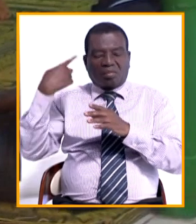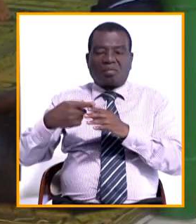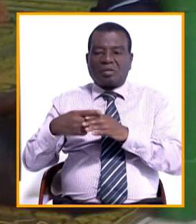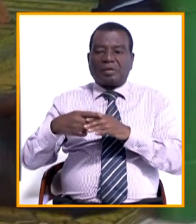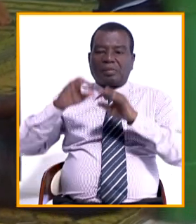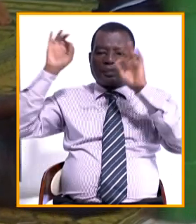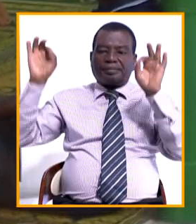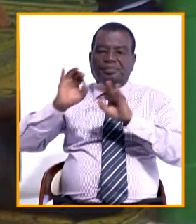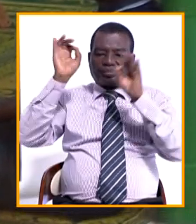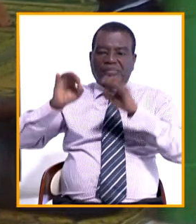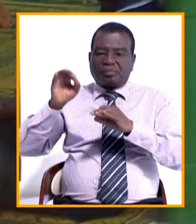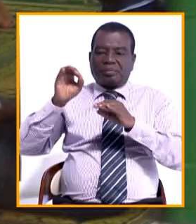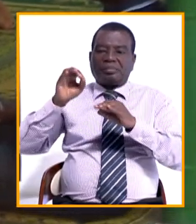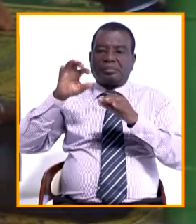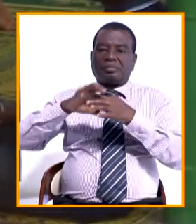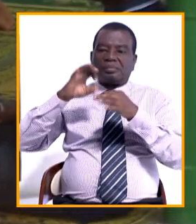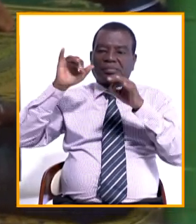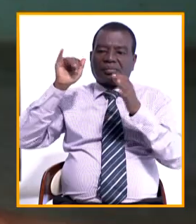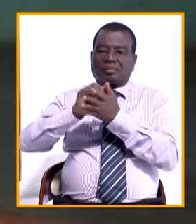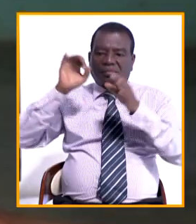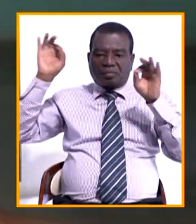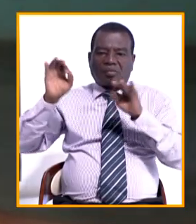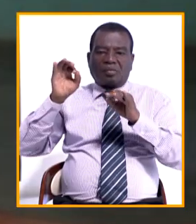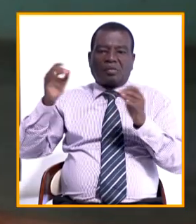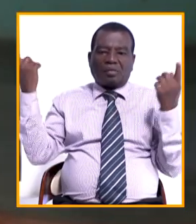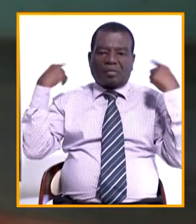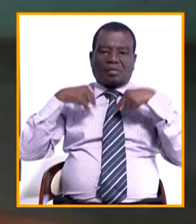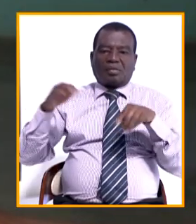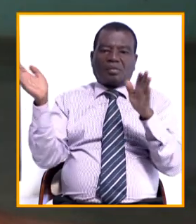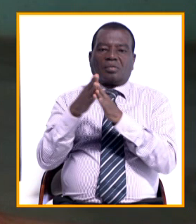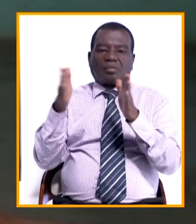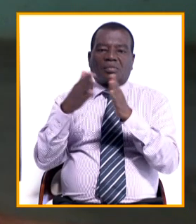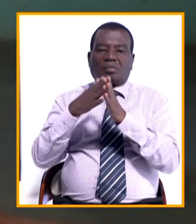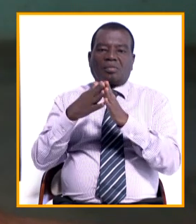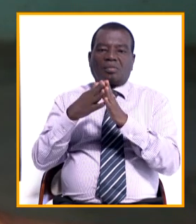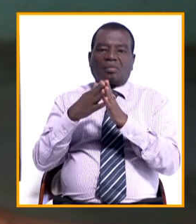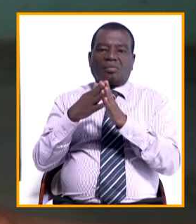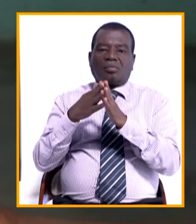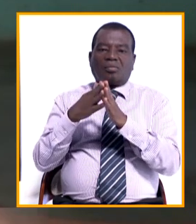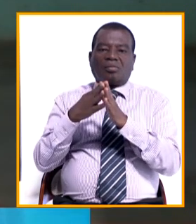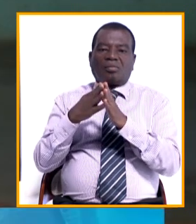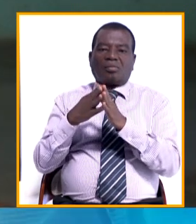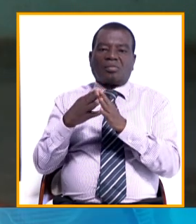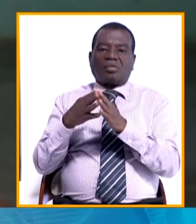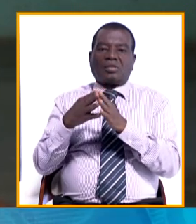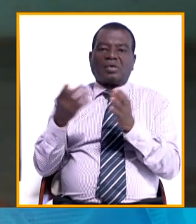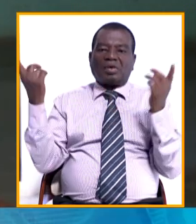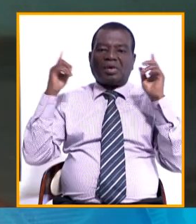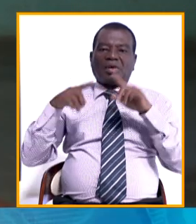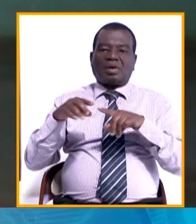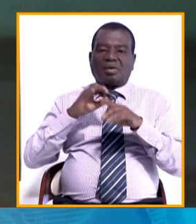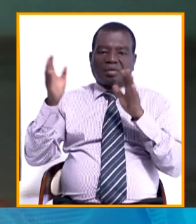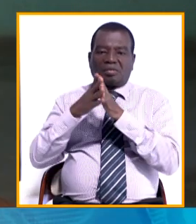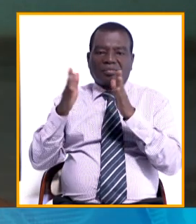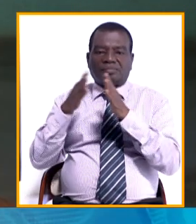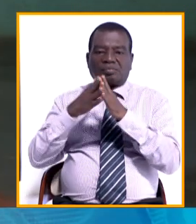du Mauloud serait remplie de nombreuses bénédictions. Lorsqu'on se réunit, le prophète Aslam nous dit, lorsqu'un sexe se réunit, pour